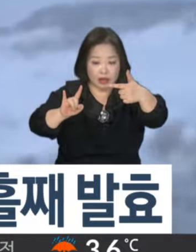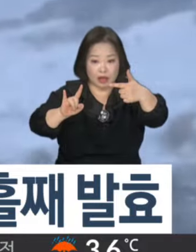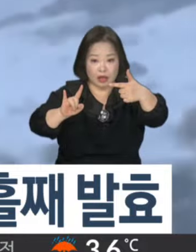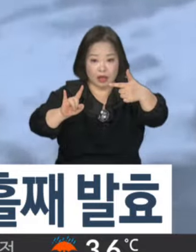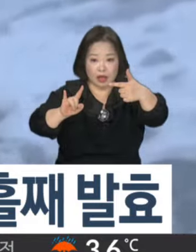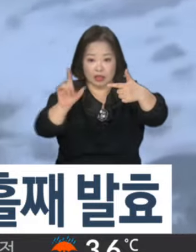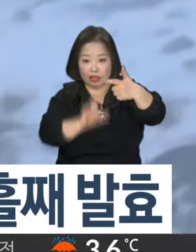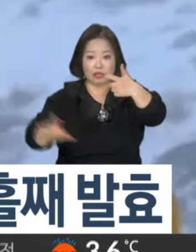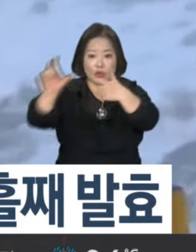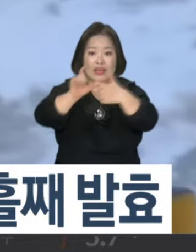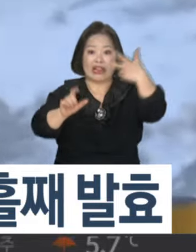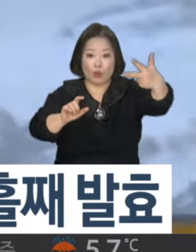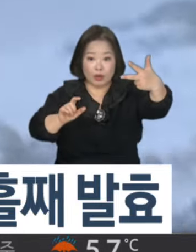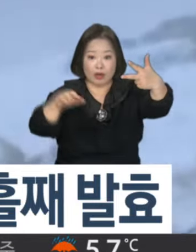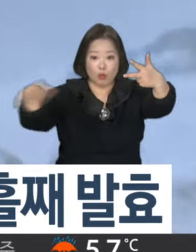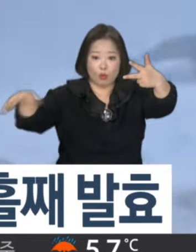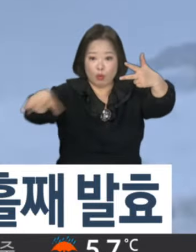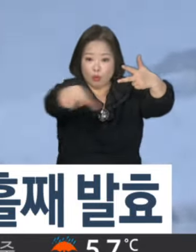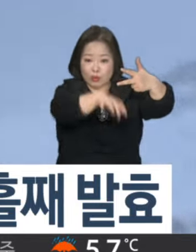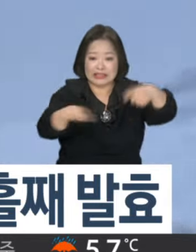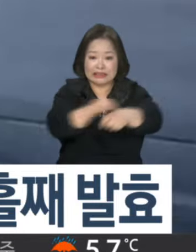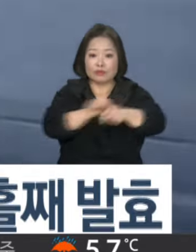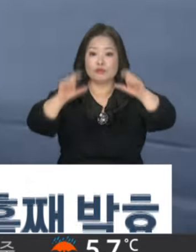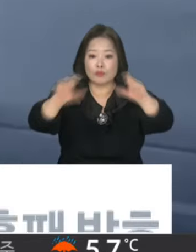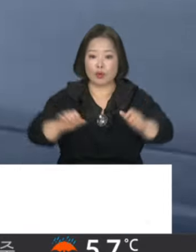개성에 중입니다